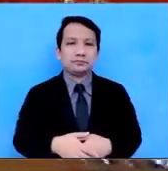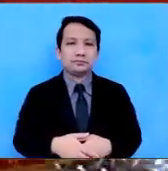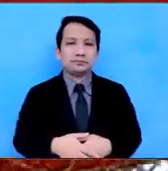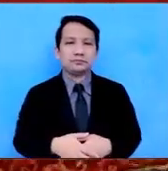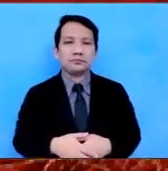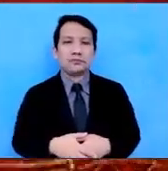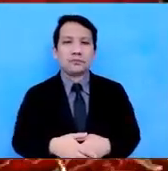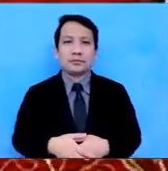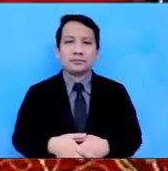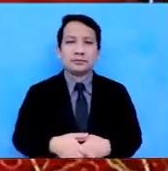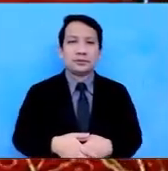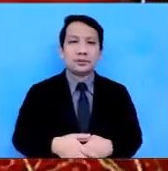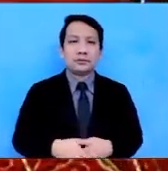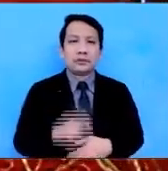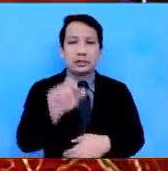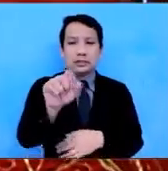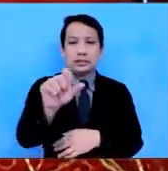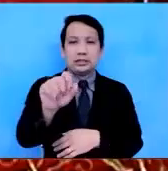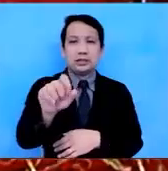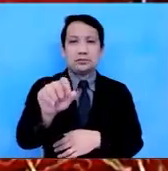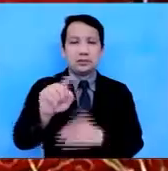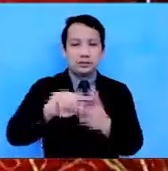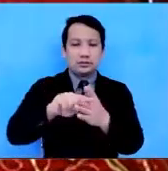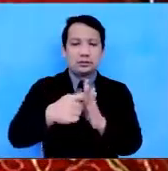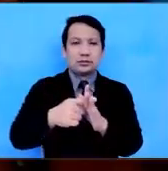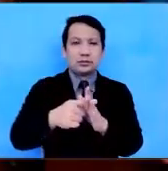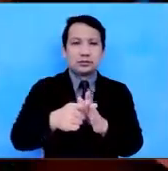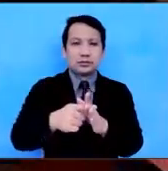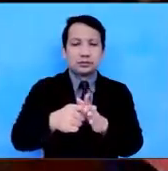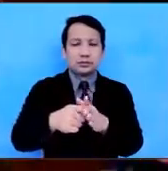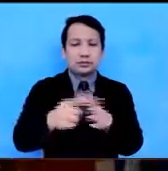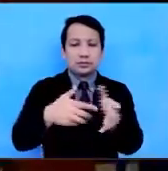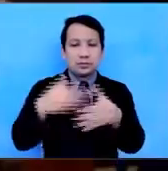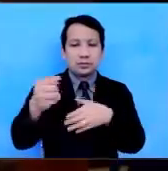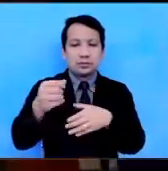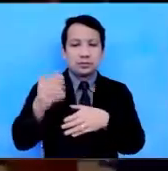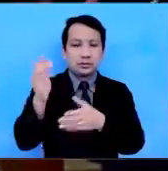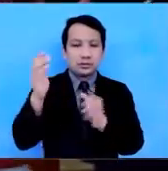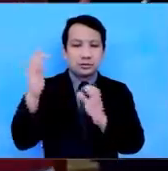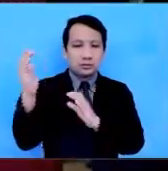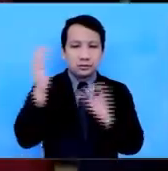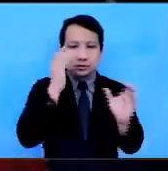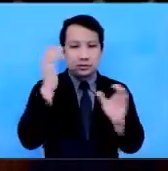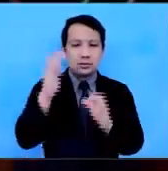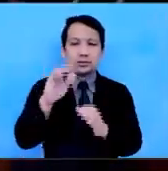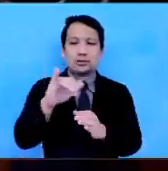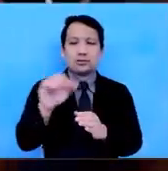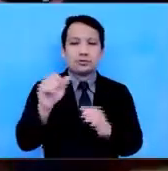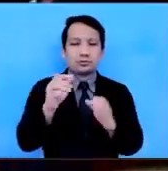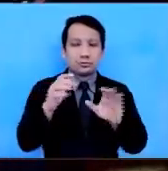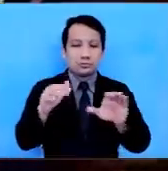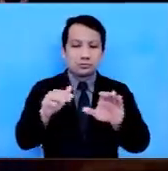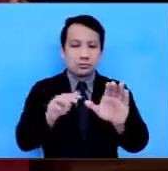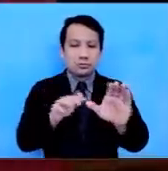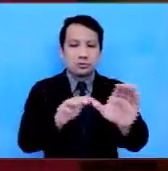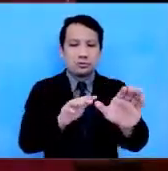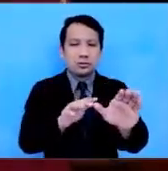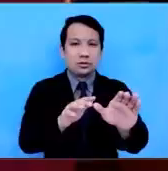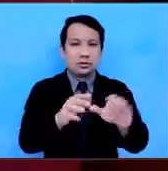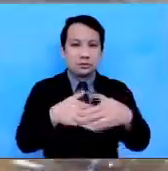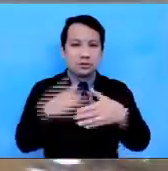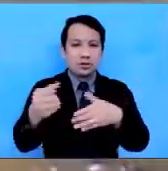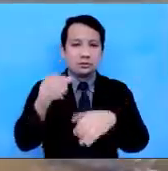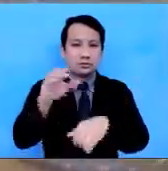Pagsapit ng alas 11, sinimula na pamamaalam sa poon. Buhat ng mga ihos, sinundan ng mga deboto ang poon palabas ng